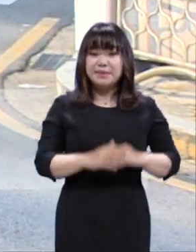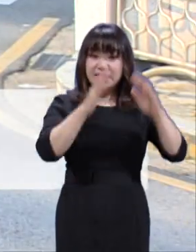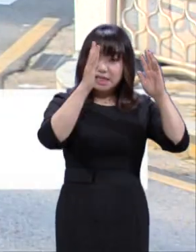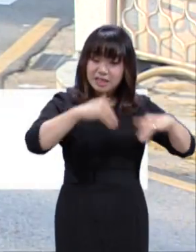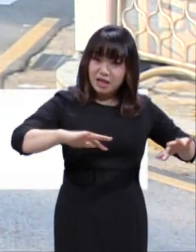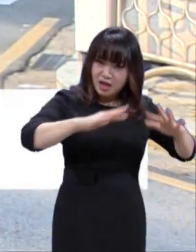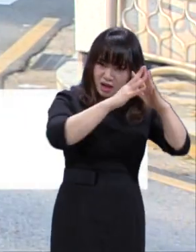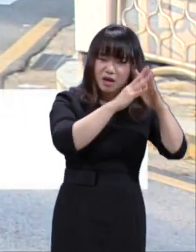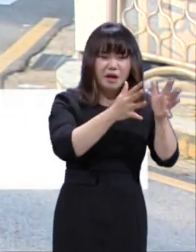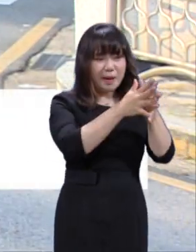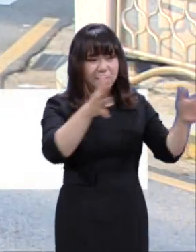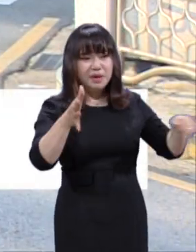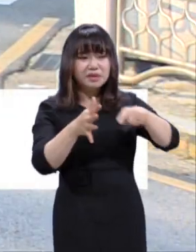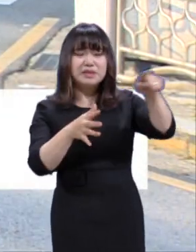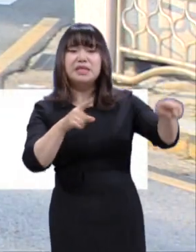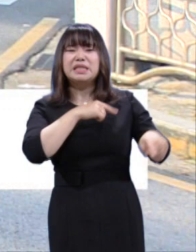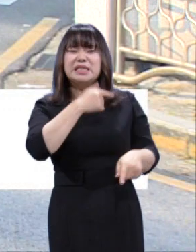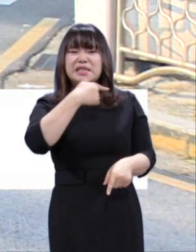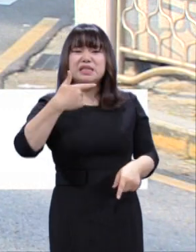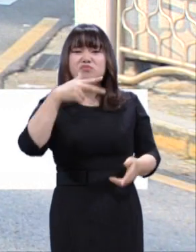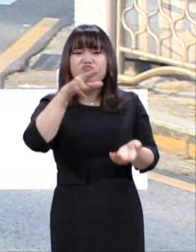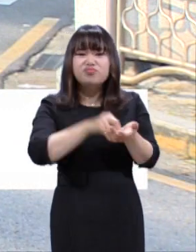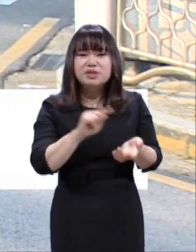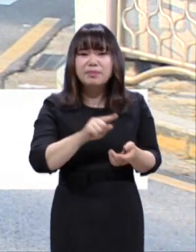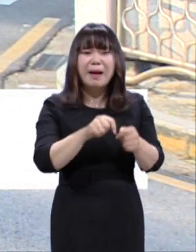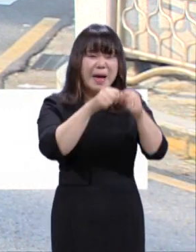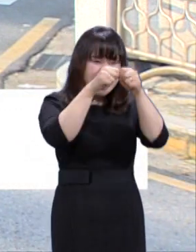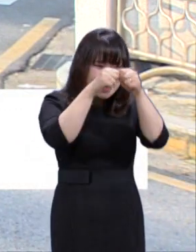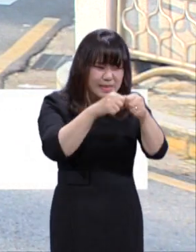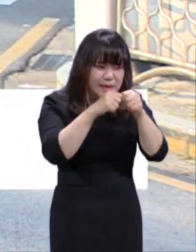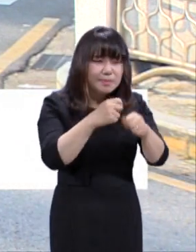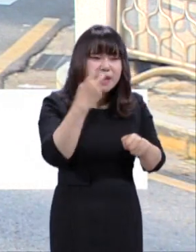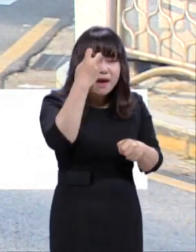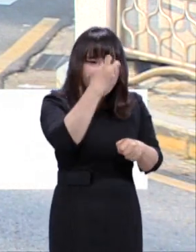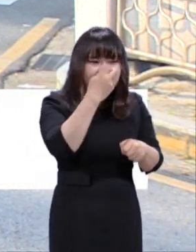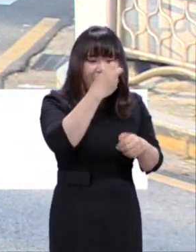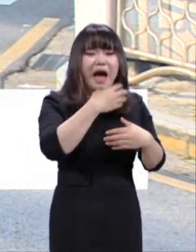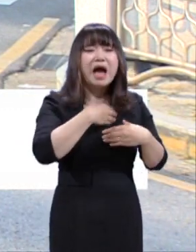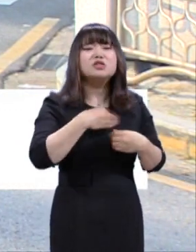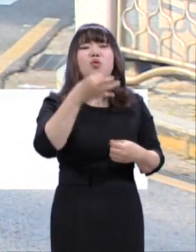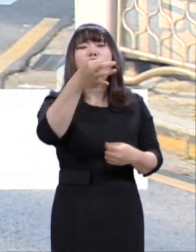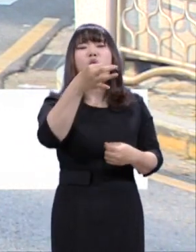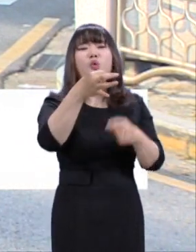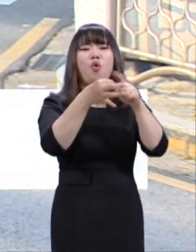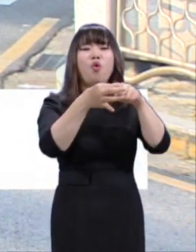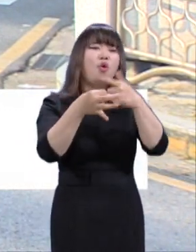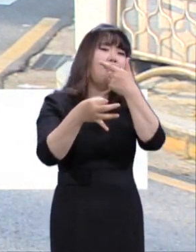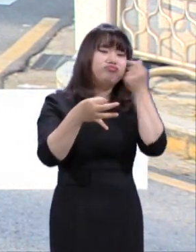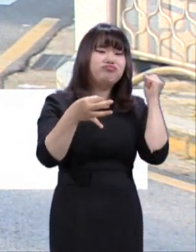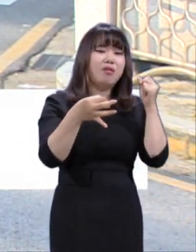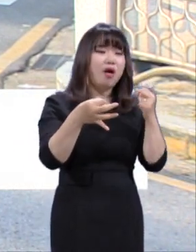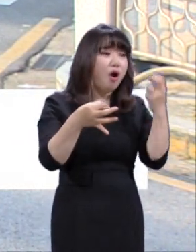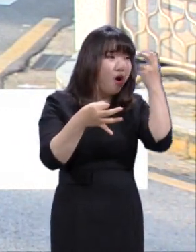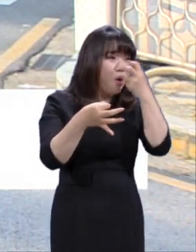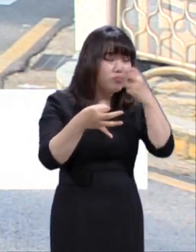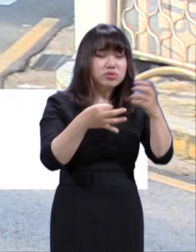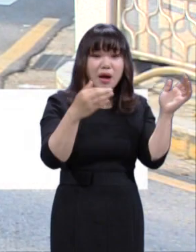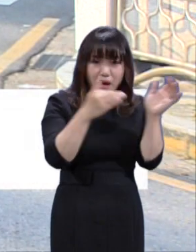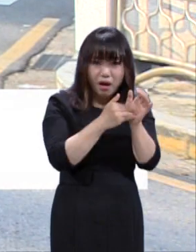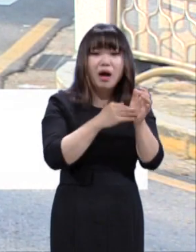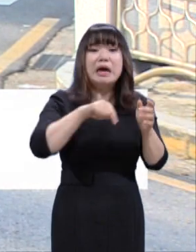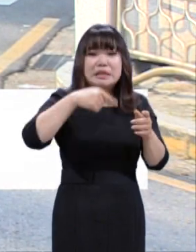재건축하시는 단지에서 가장 어렵고 힘들어하는 게 정밀안전진단 비용을 모금하는 겁니다. 이거를